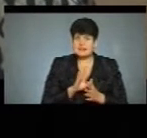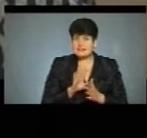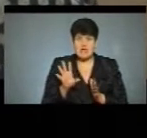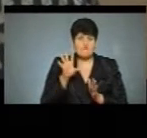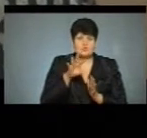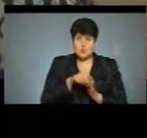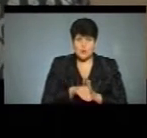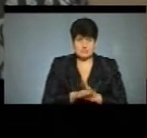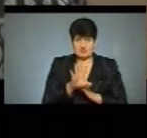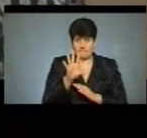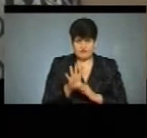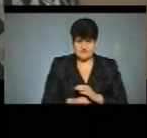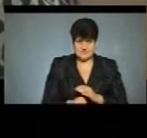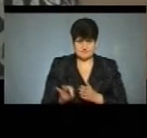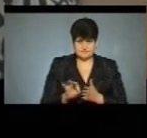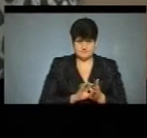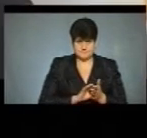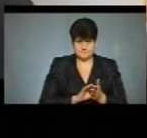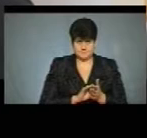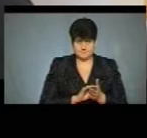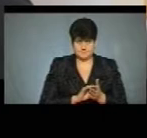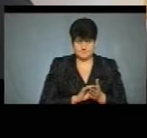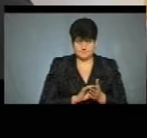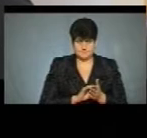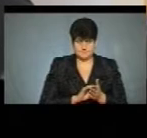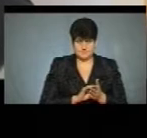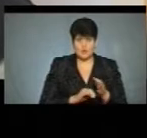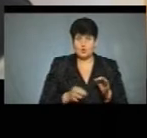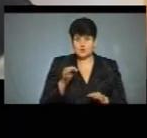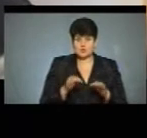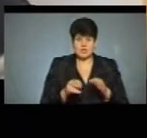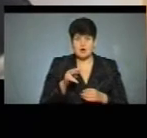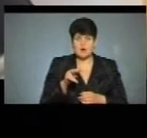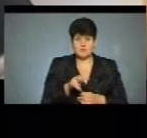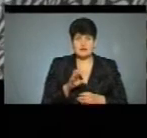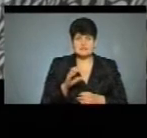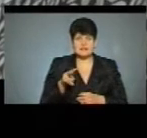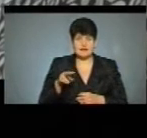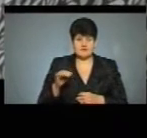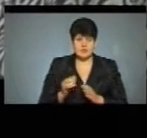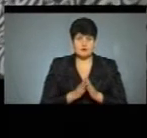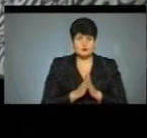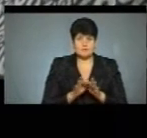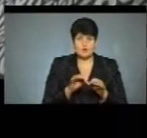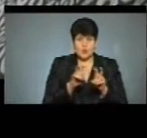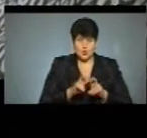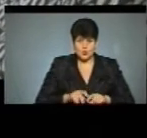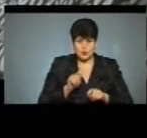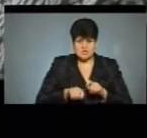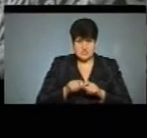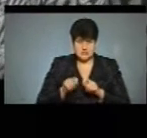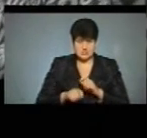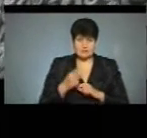вноситись всі примірники одночасно. Суддя Любомира Сливка клопотання Валерія Мужа про дослідження двох